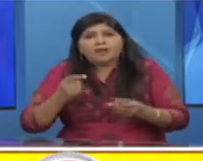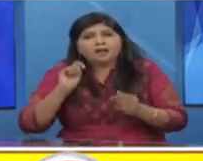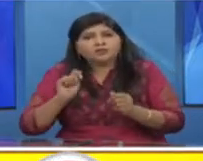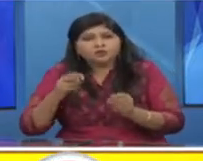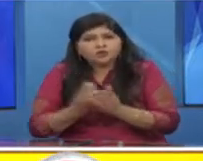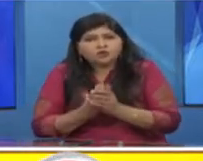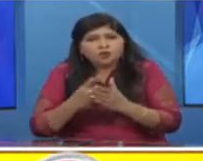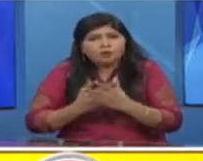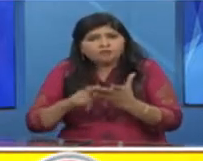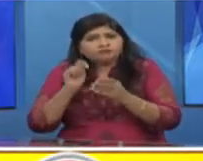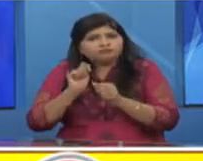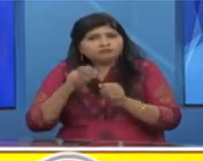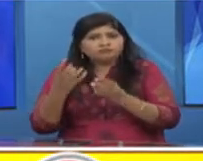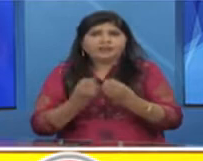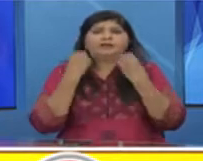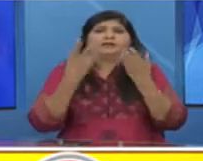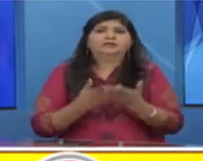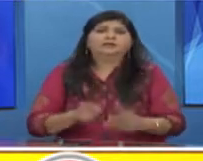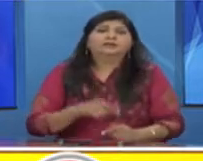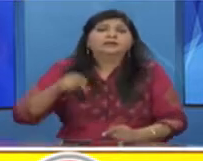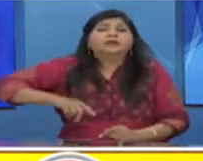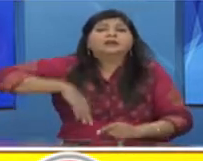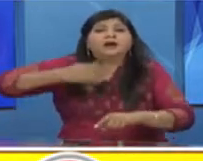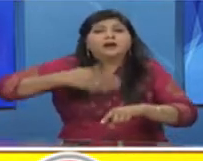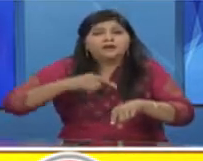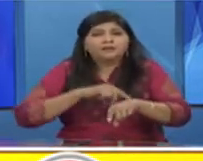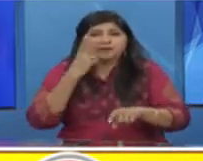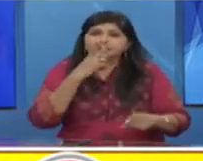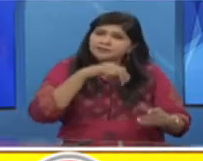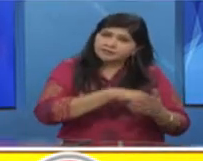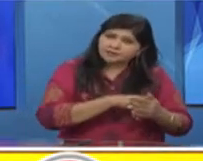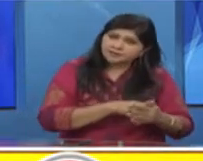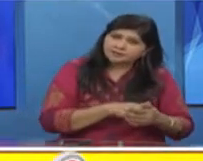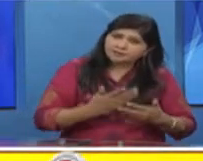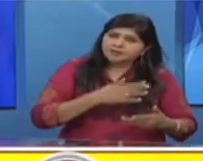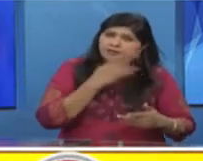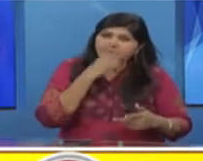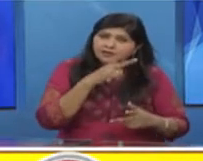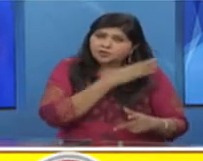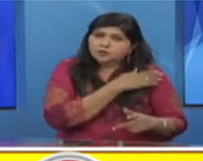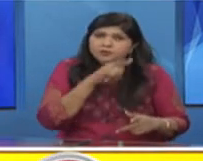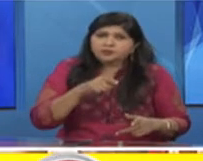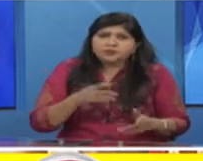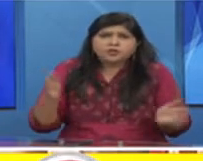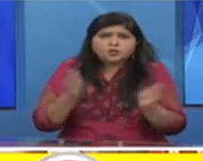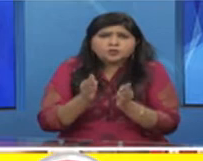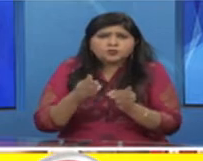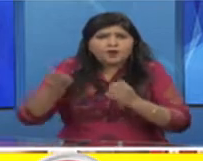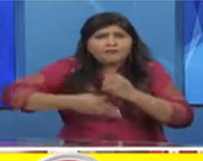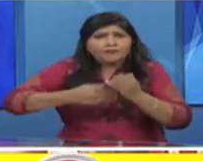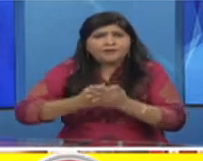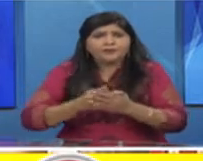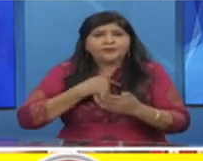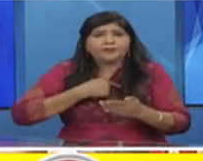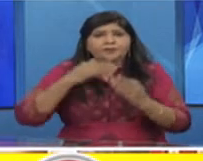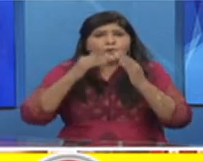नए नए अवसर भी मिल रहे हैं। और आने वाले पर्यटकों की सुविधा को ध्यान में रखते हुए कई गांव वाले अपने